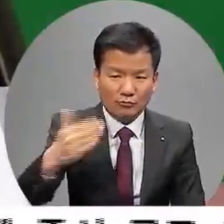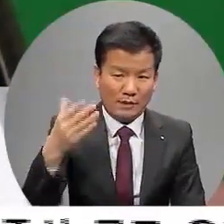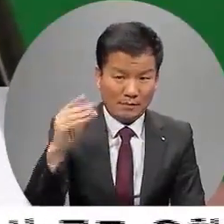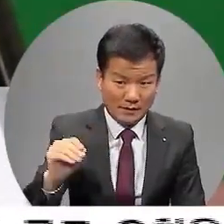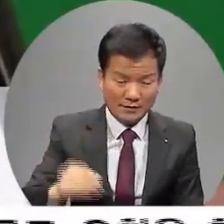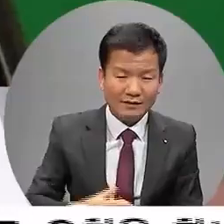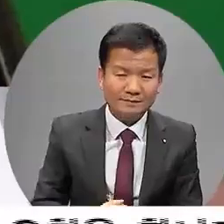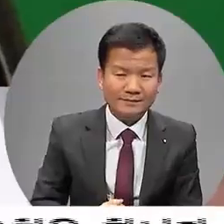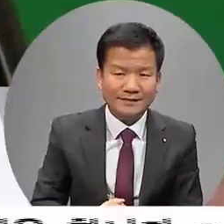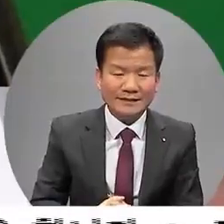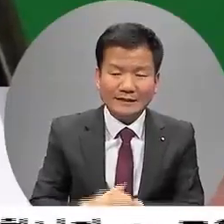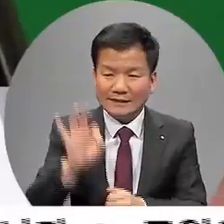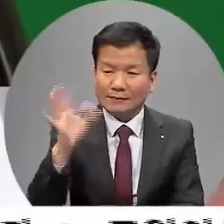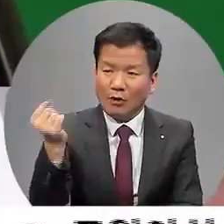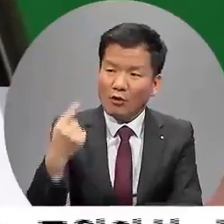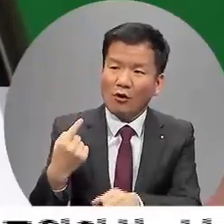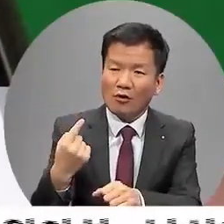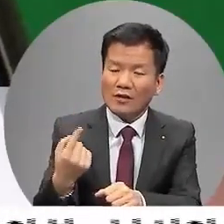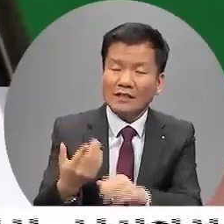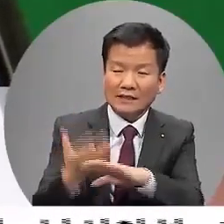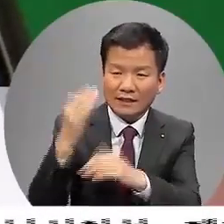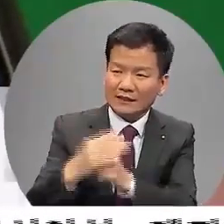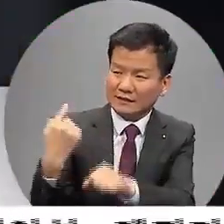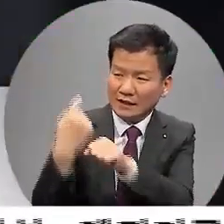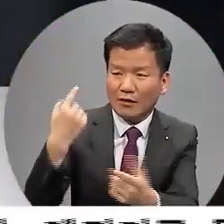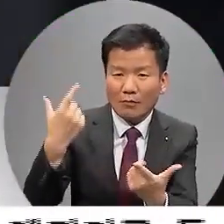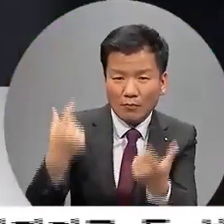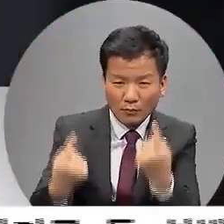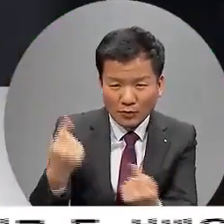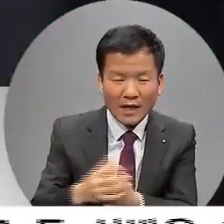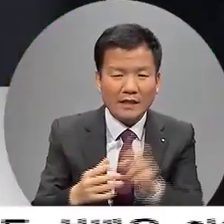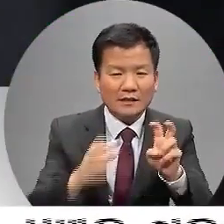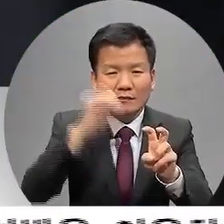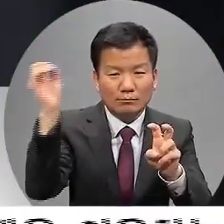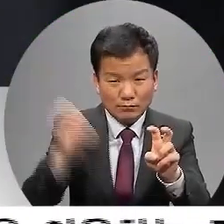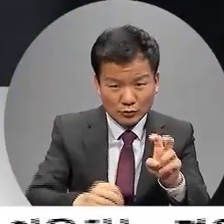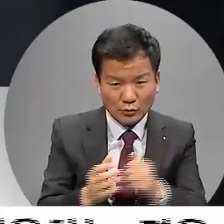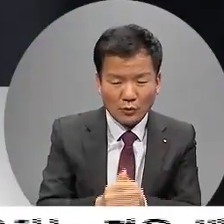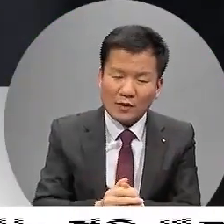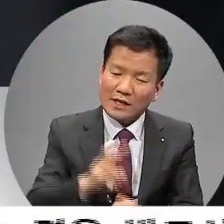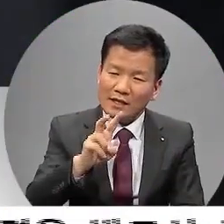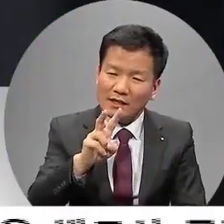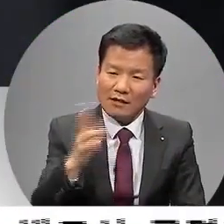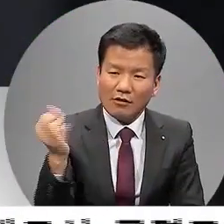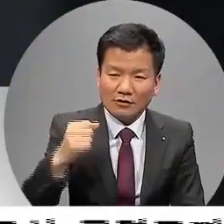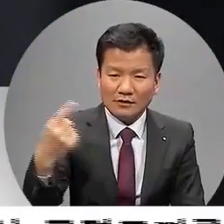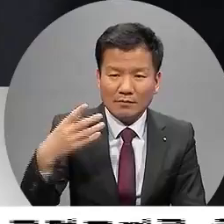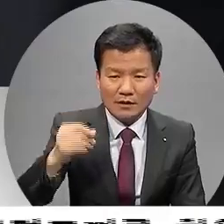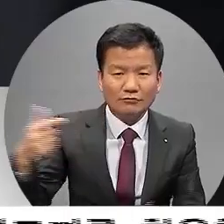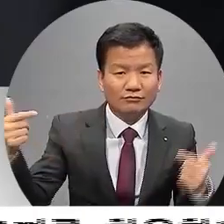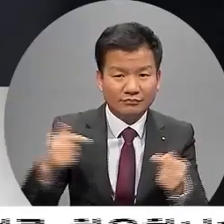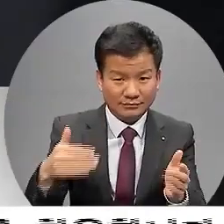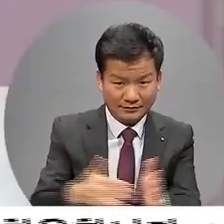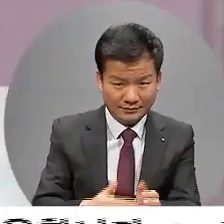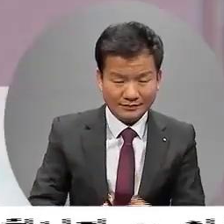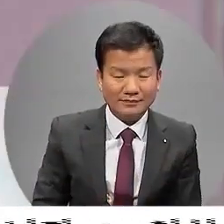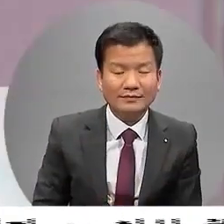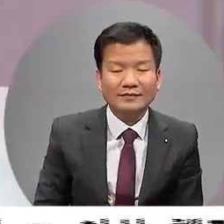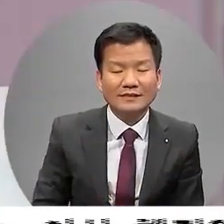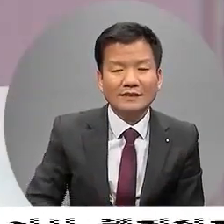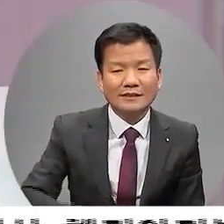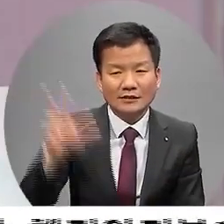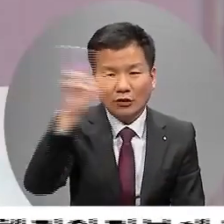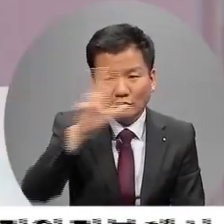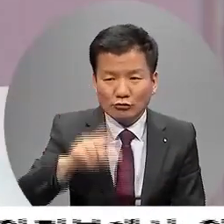원으로 10억 원을 넘었던 지난해 같은 기간보다 20% 약 2억 천만 원 줄었습니다이는